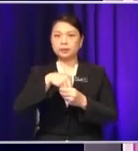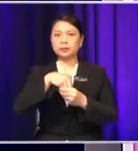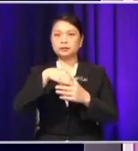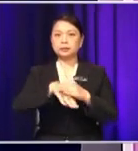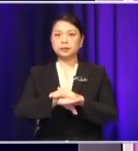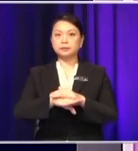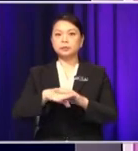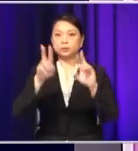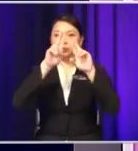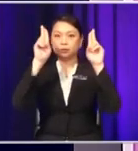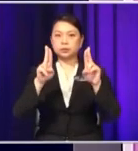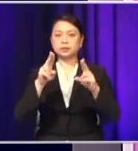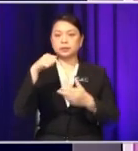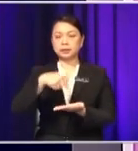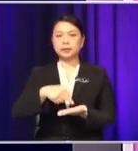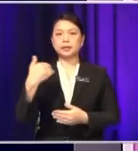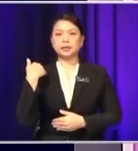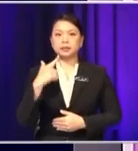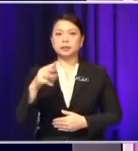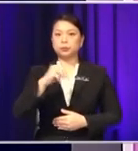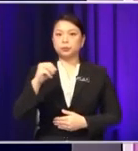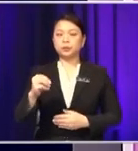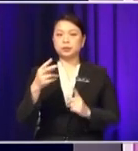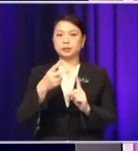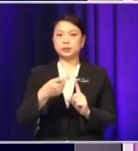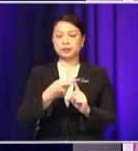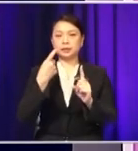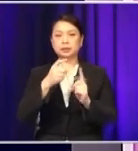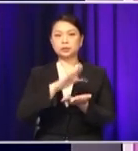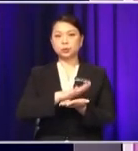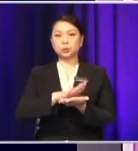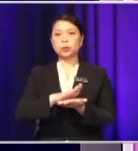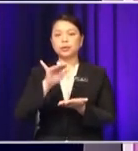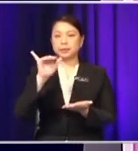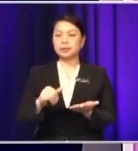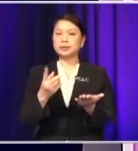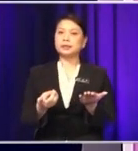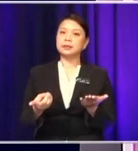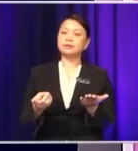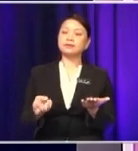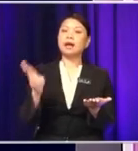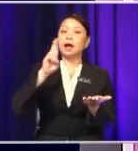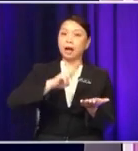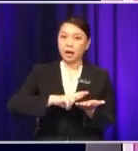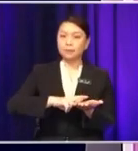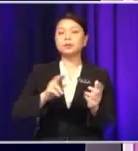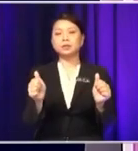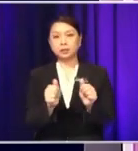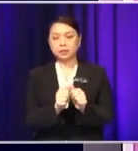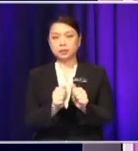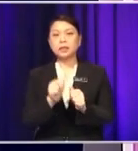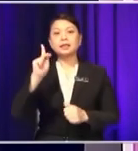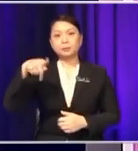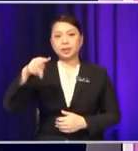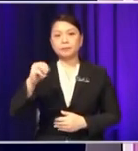ialah murid daripada sekolah-sekolah di bawah yang bertaftan dengan KPM dan juga sekolah-sekolah swasta,